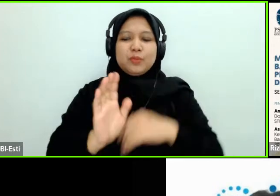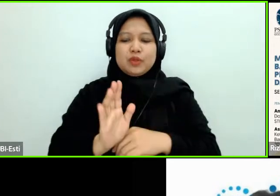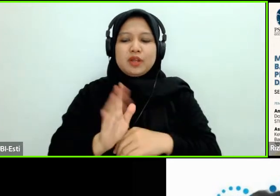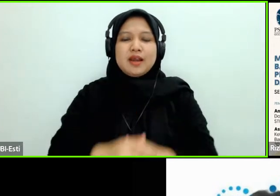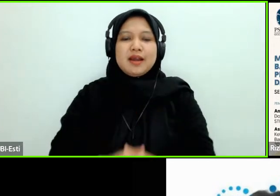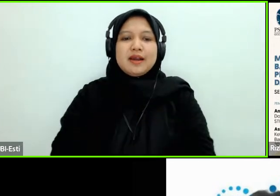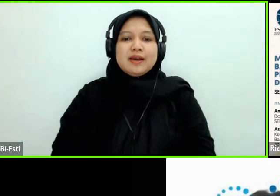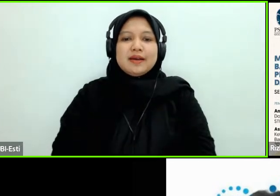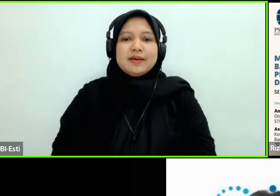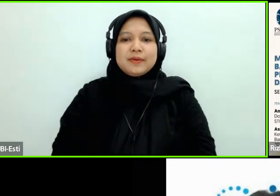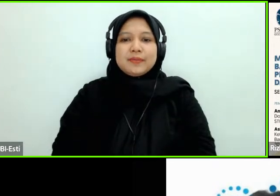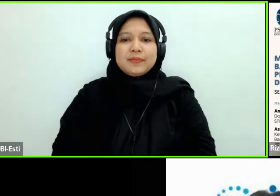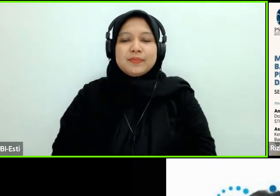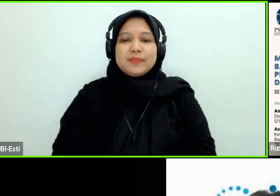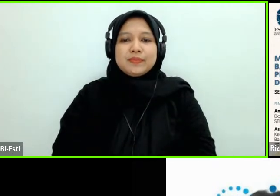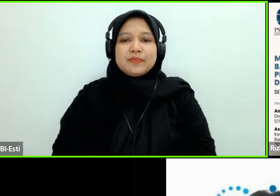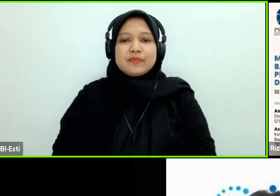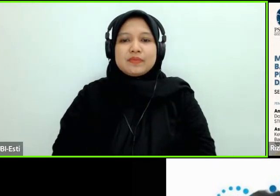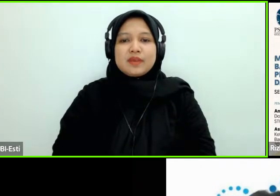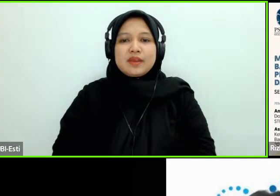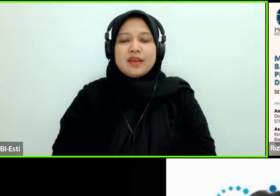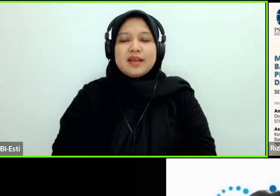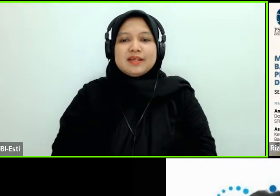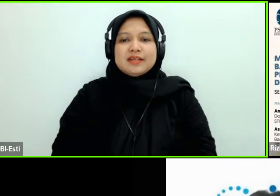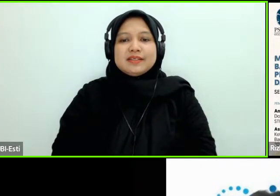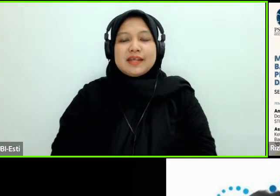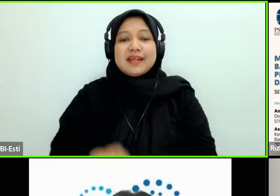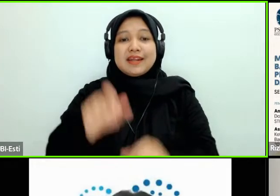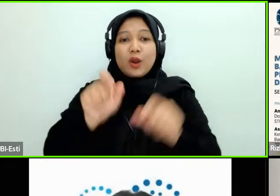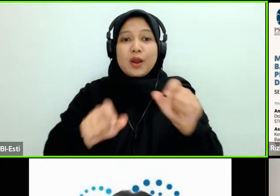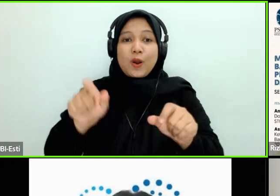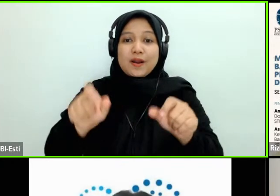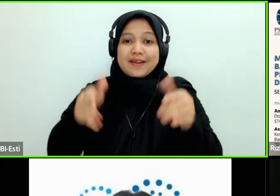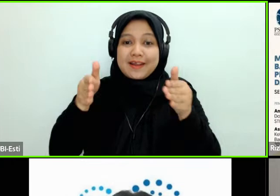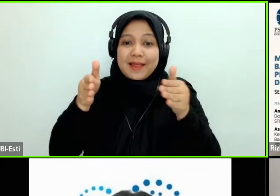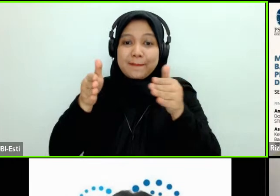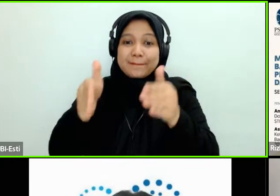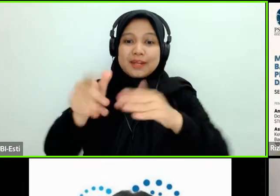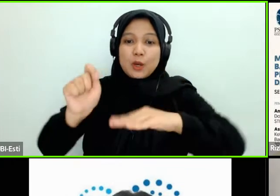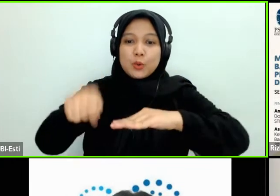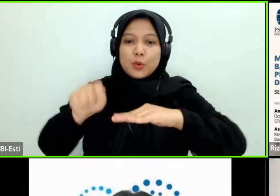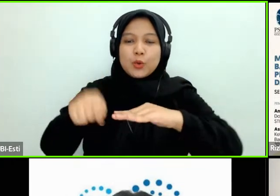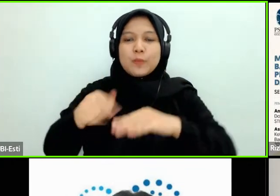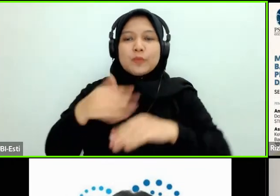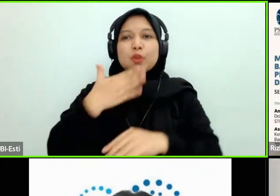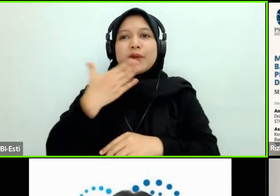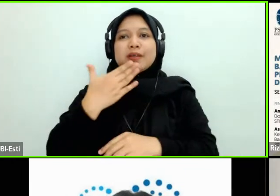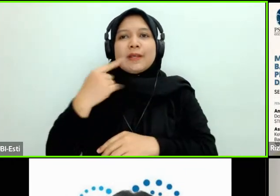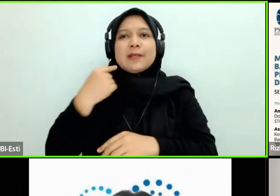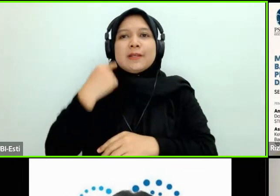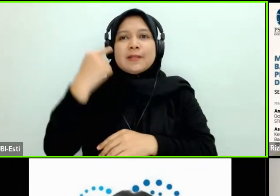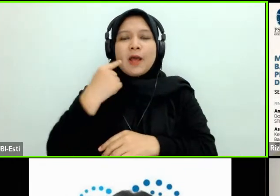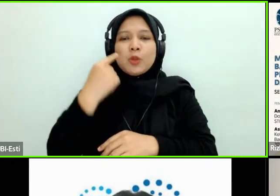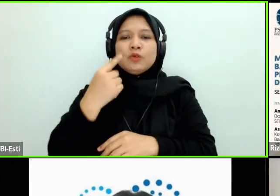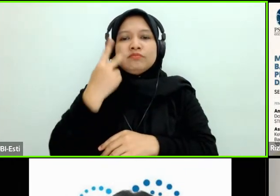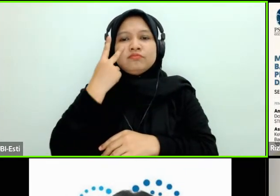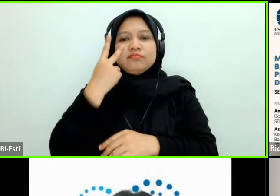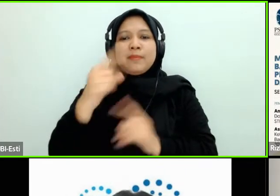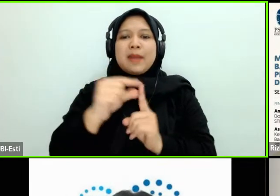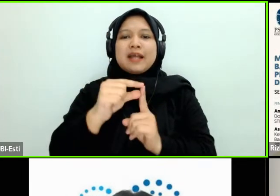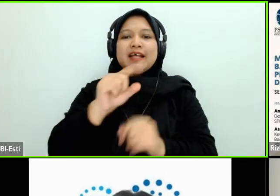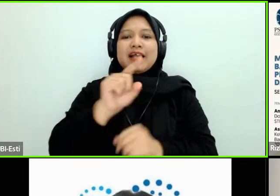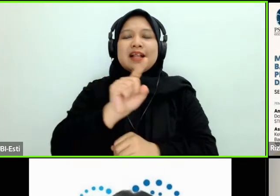selama ini kita sebagai orang-orang hukumnya kebanyakan disini selalu melihat soal kasus pasal 27 undang-undang